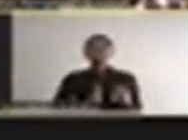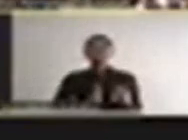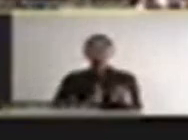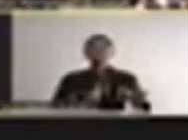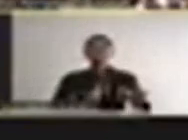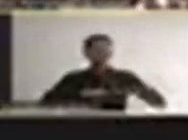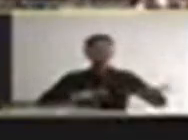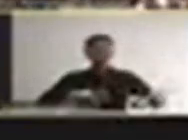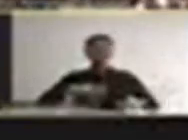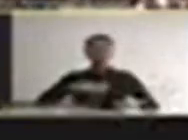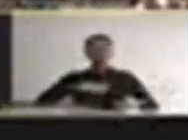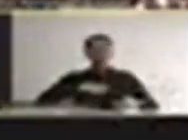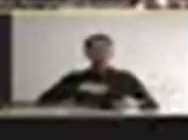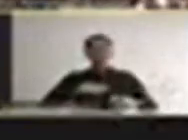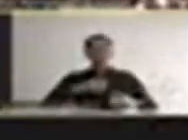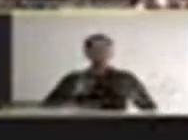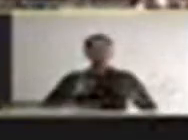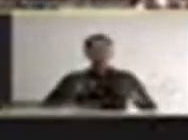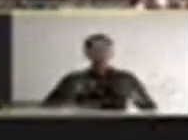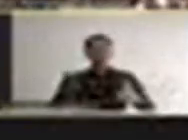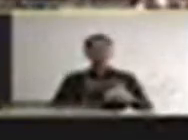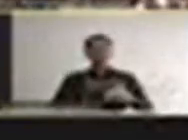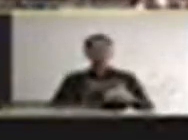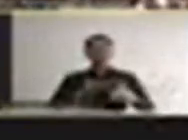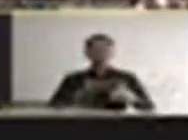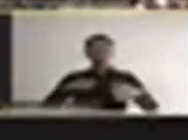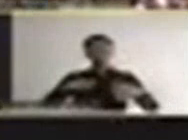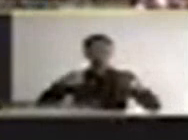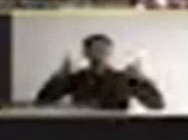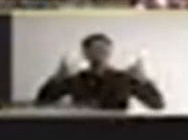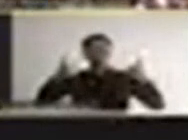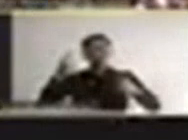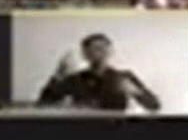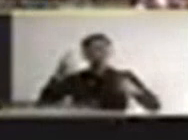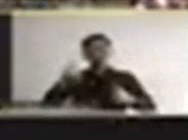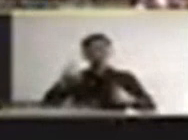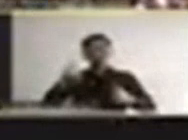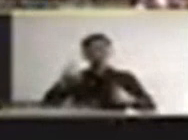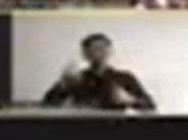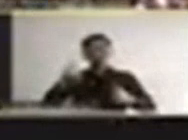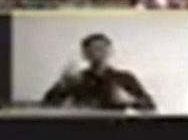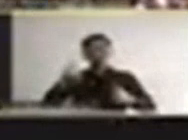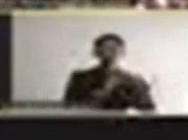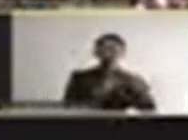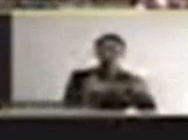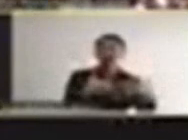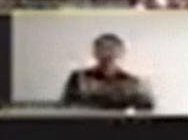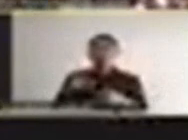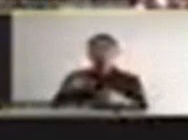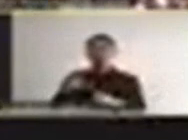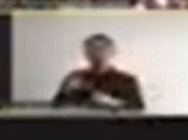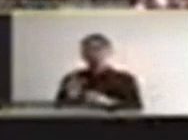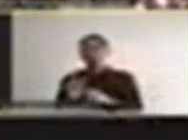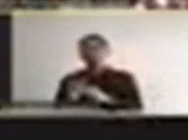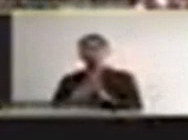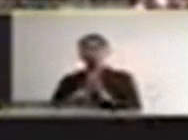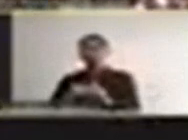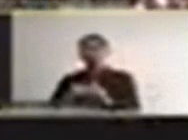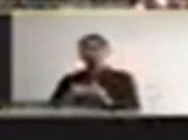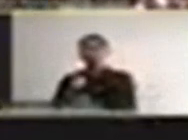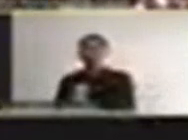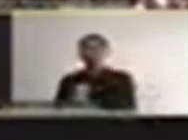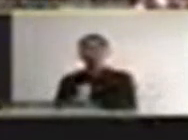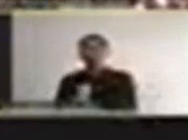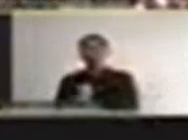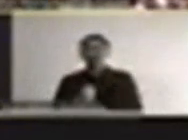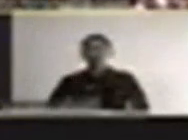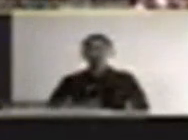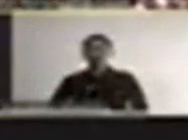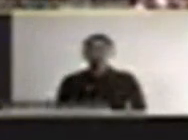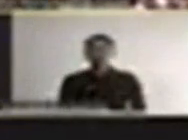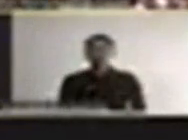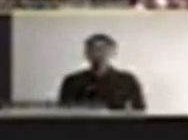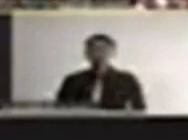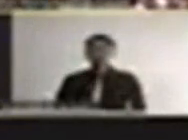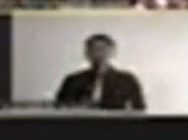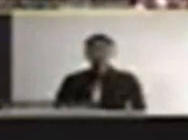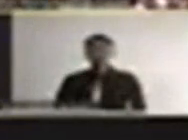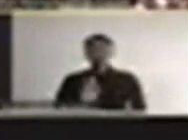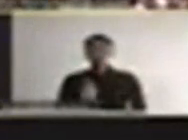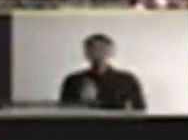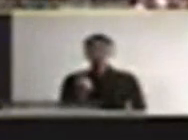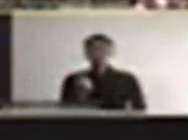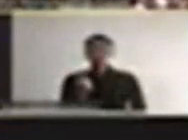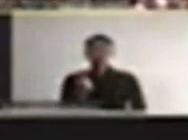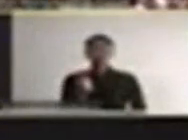pendidikan yang berkualitas, baik itu daring ataupun luring. Kemudian prinsip yang kedua adalah kita tetap